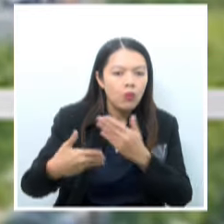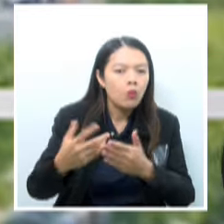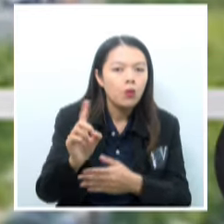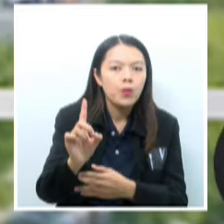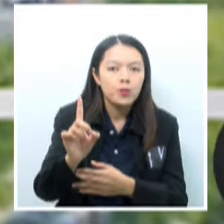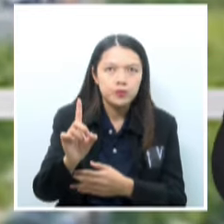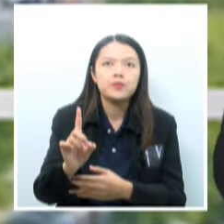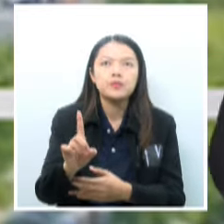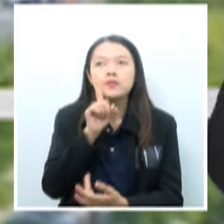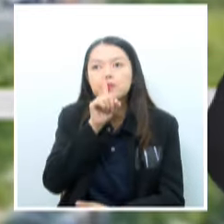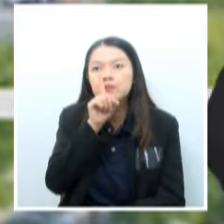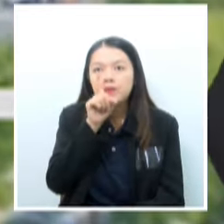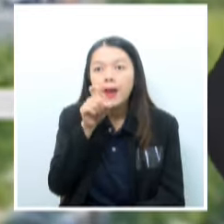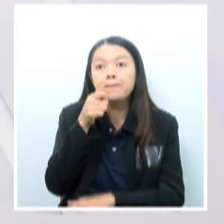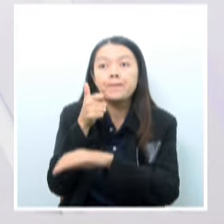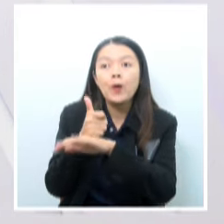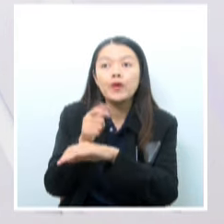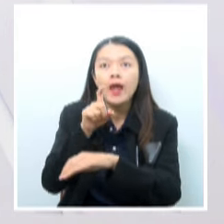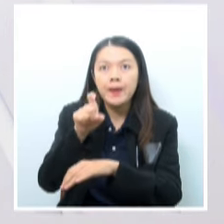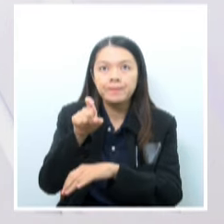างไรบ้างคะขออนุญาตเรียนถามท่านผอ.ค่ะ